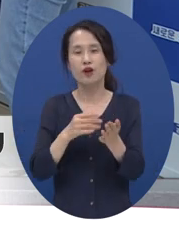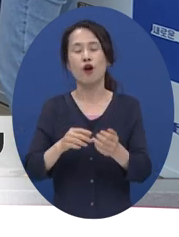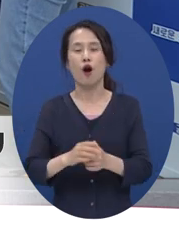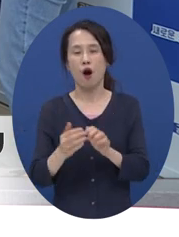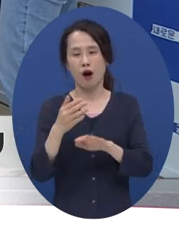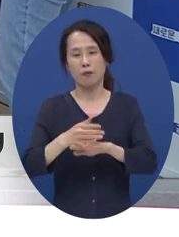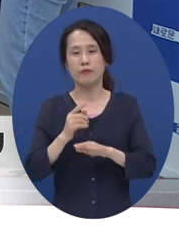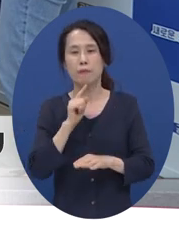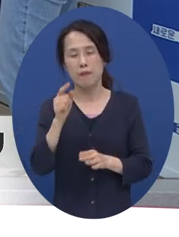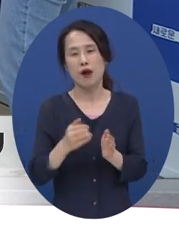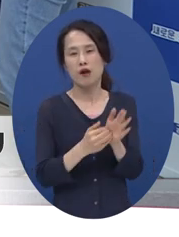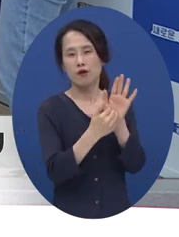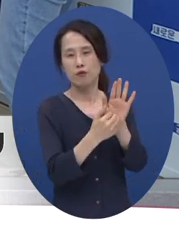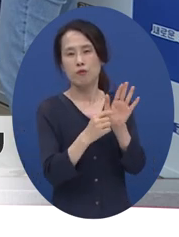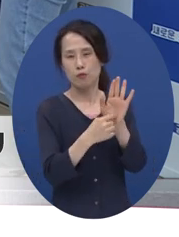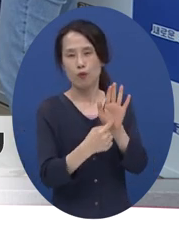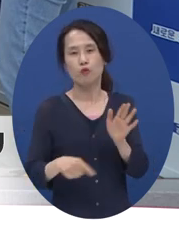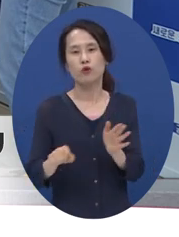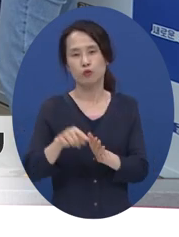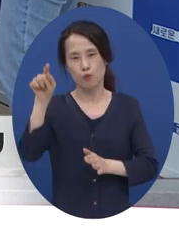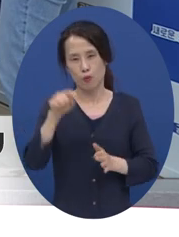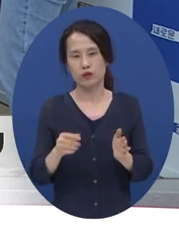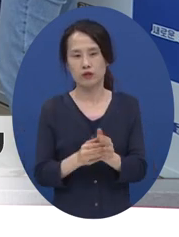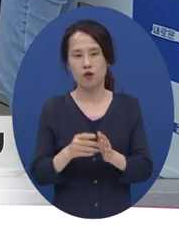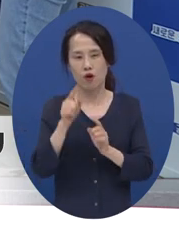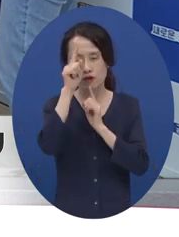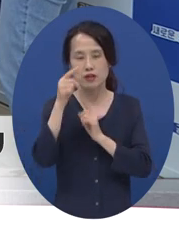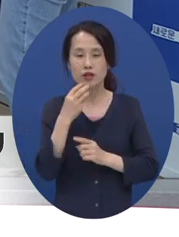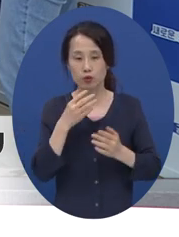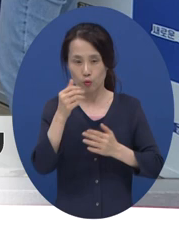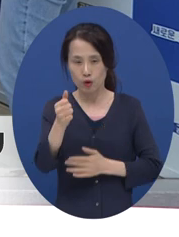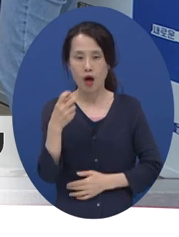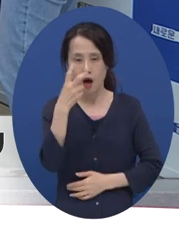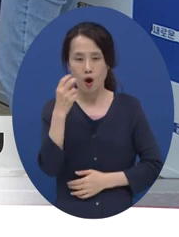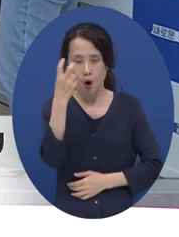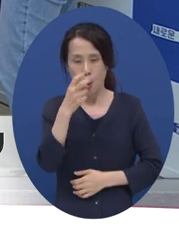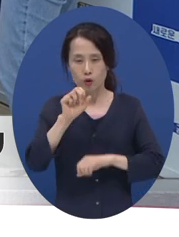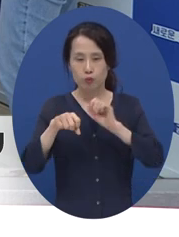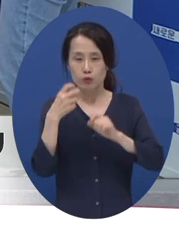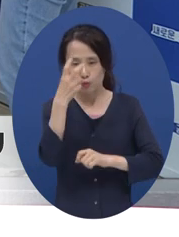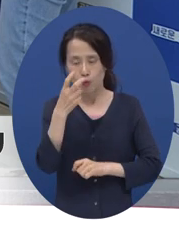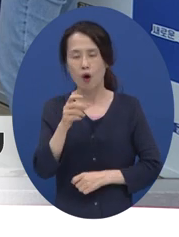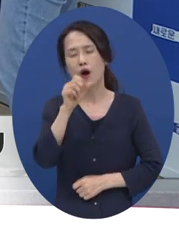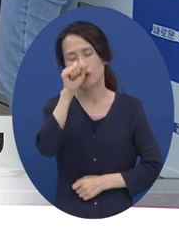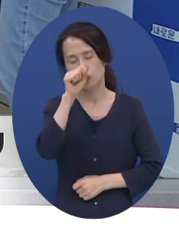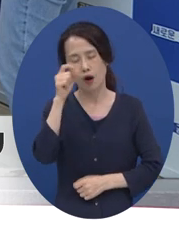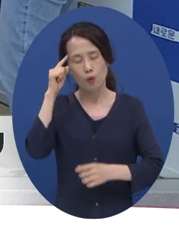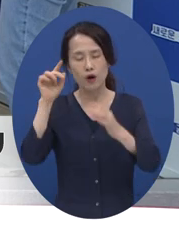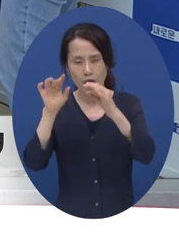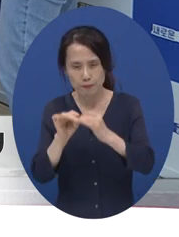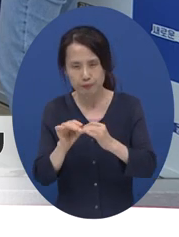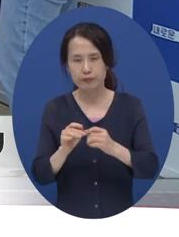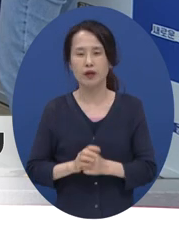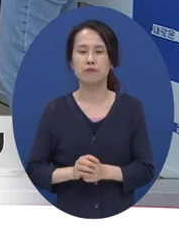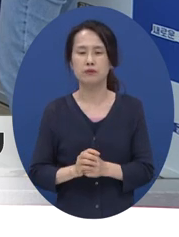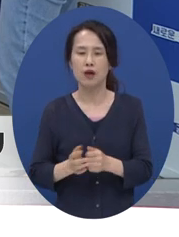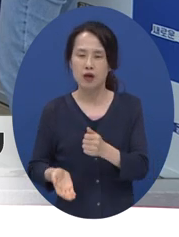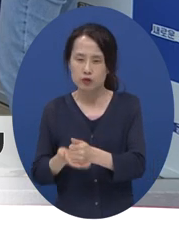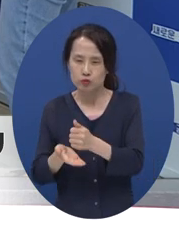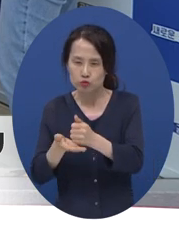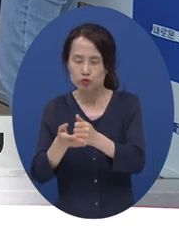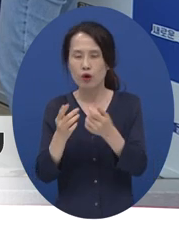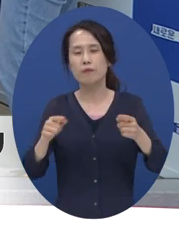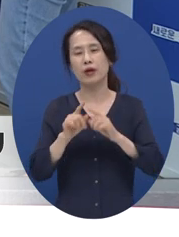감사를 표하기 위해서인데요. 이재명 지사는 동물보호에 공감하며 강요나 비난보다는 권장과 존중으로